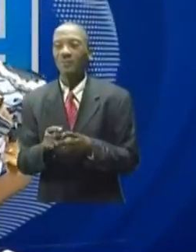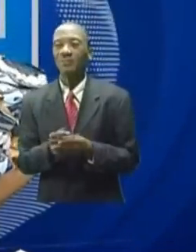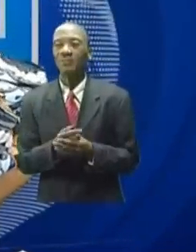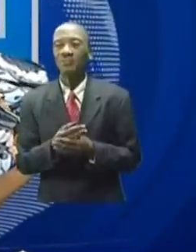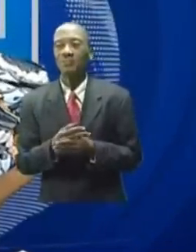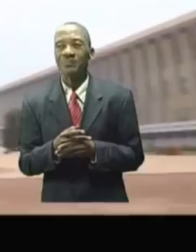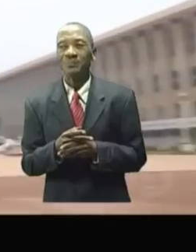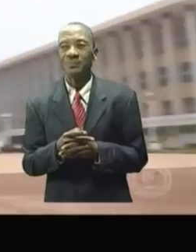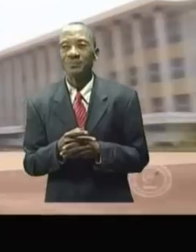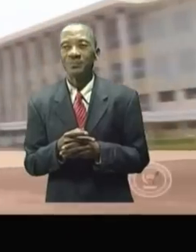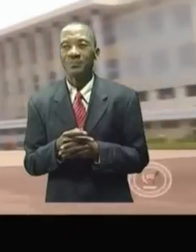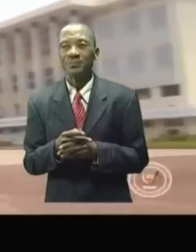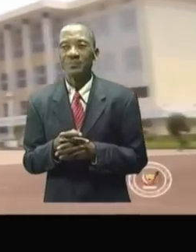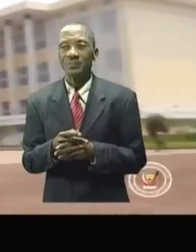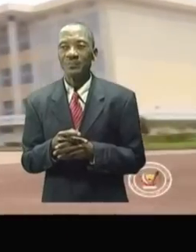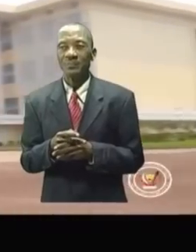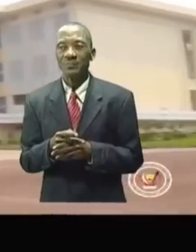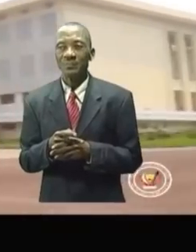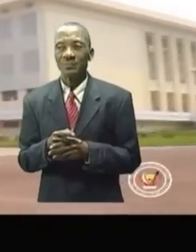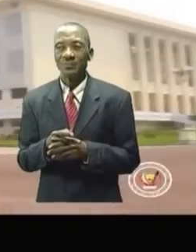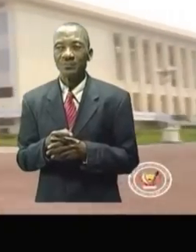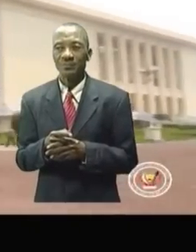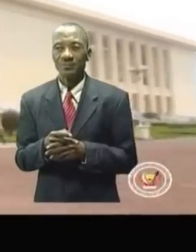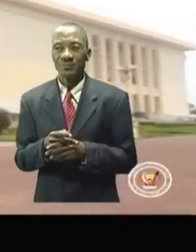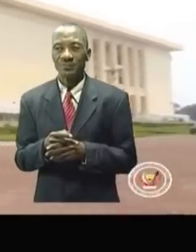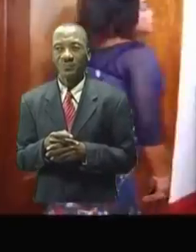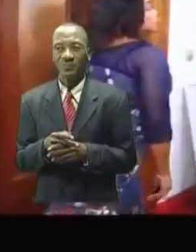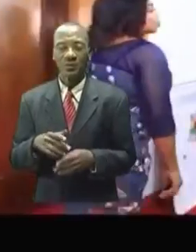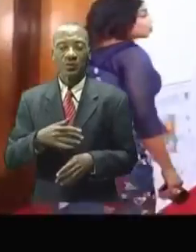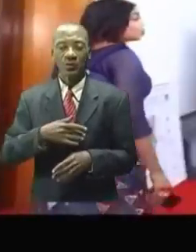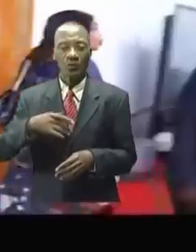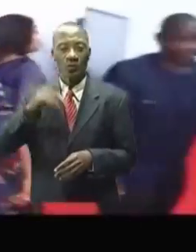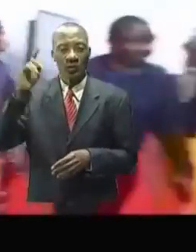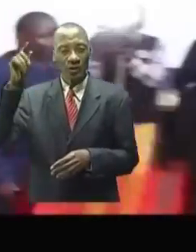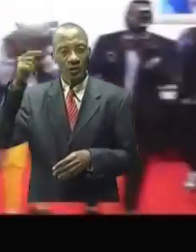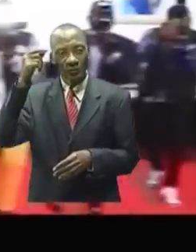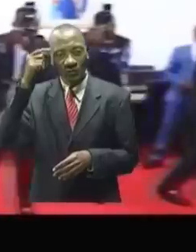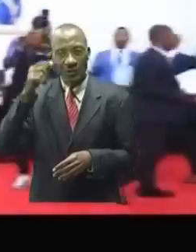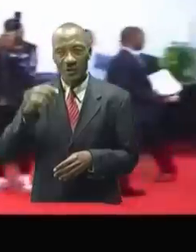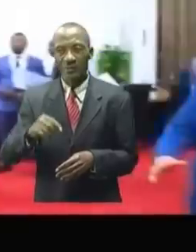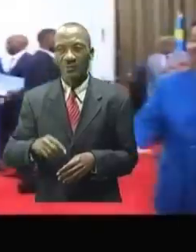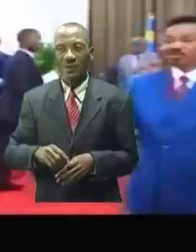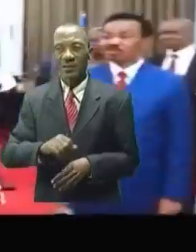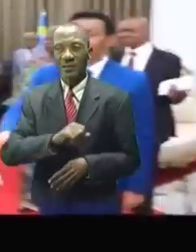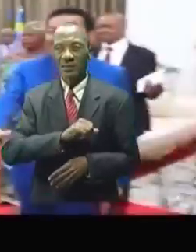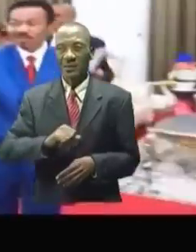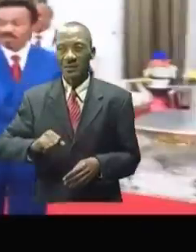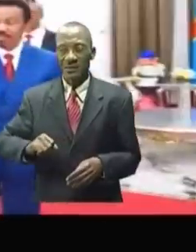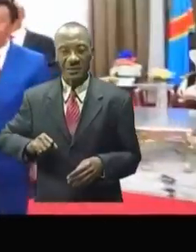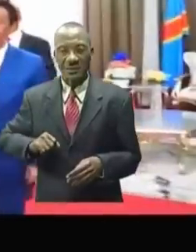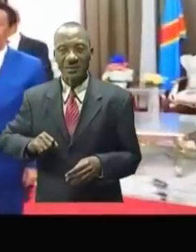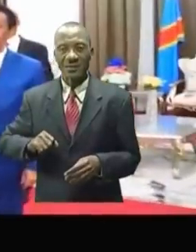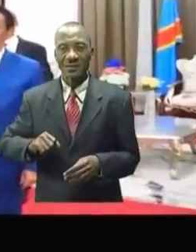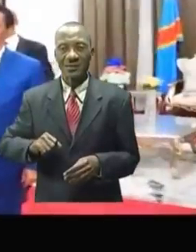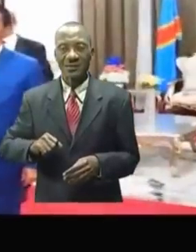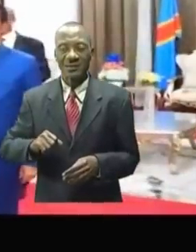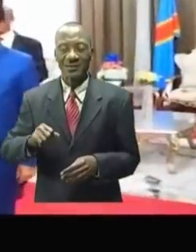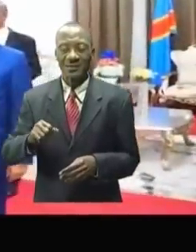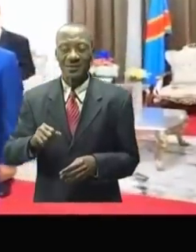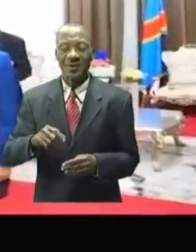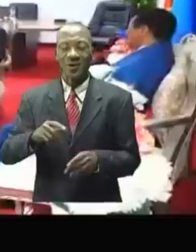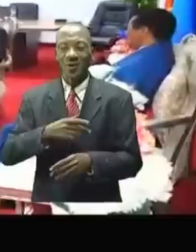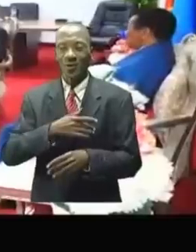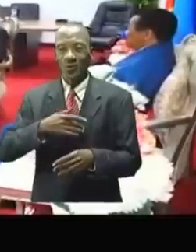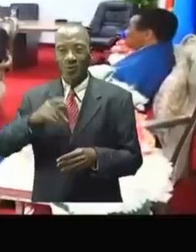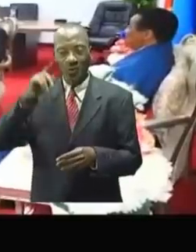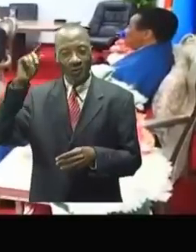commentaire. Au nom du gouvernement Samalou Kondé, le ministre des Finances, Nicolas Kazadi, a déposé au bureau du président de